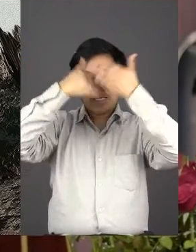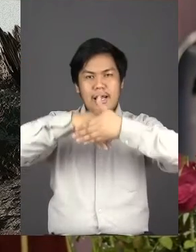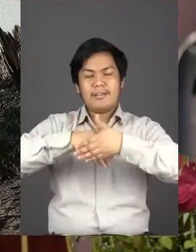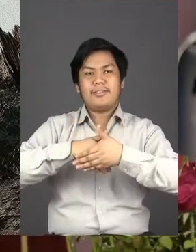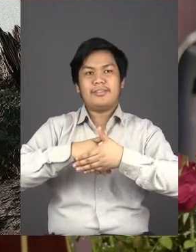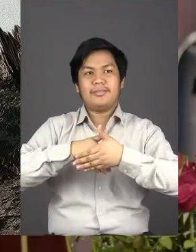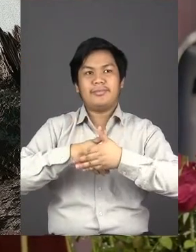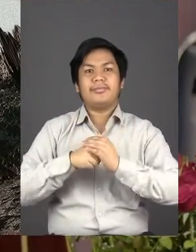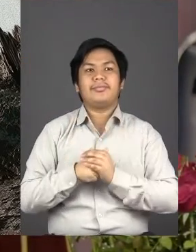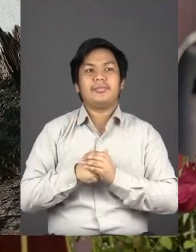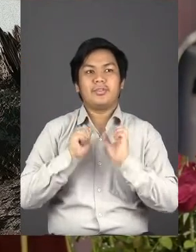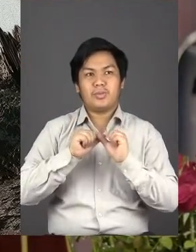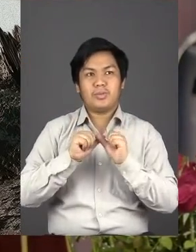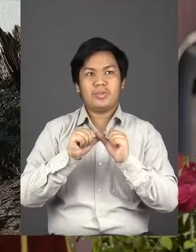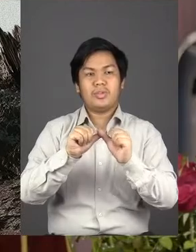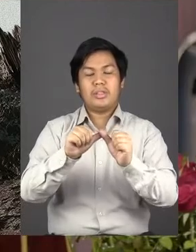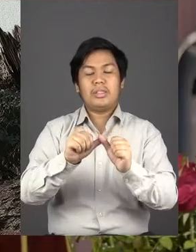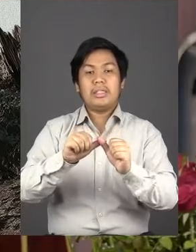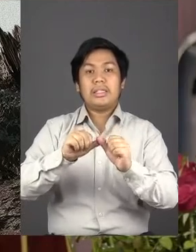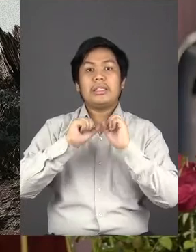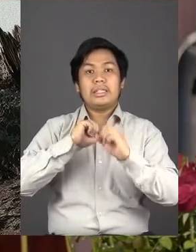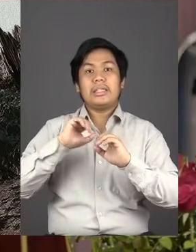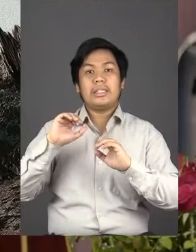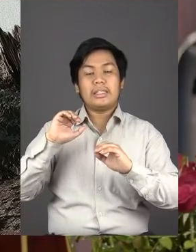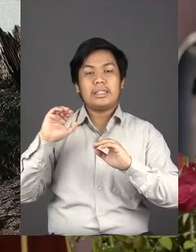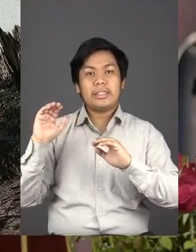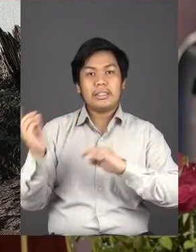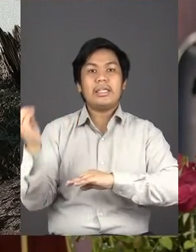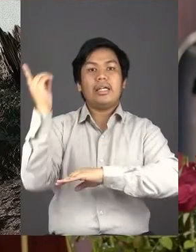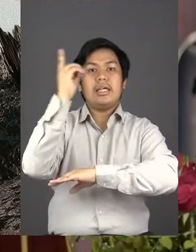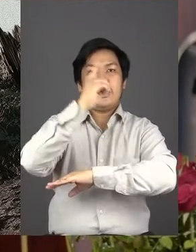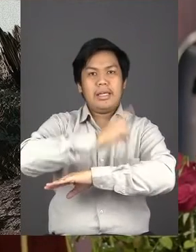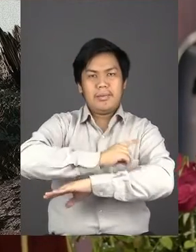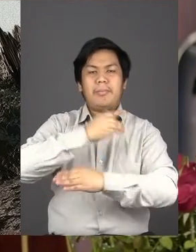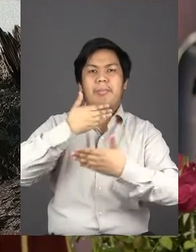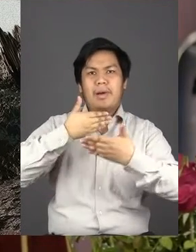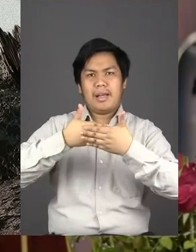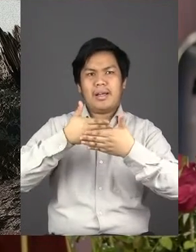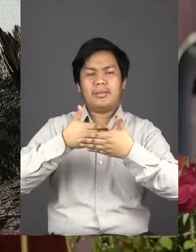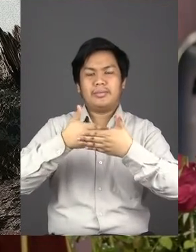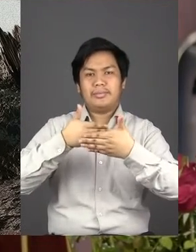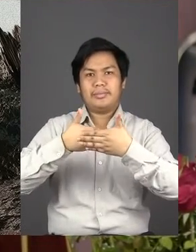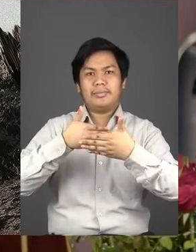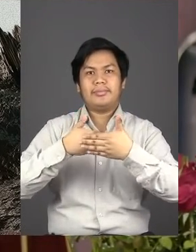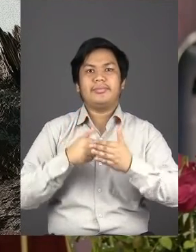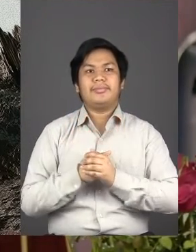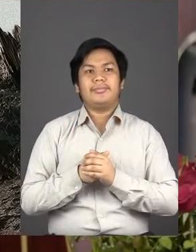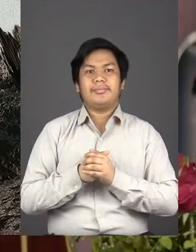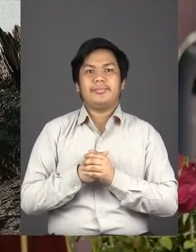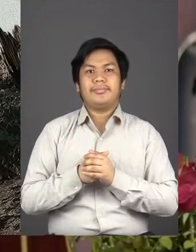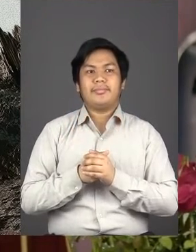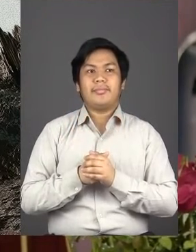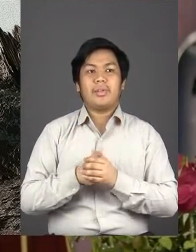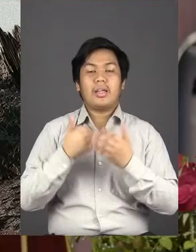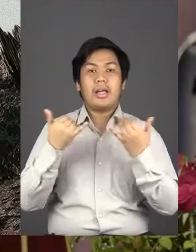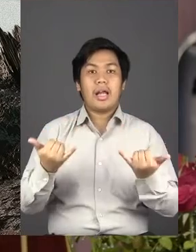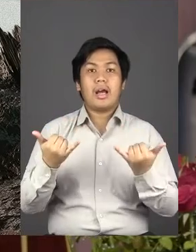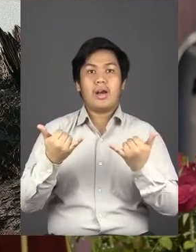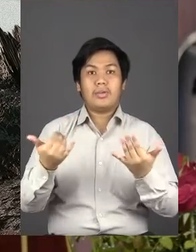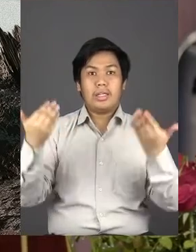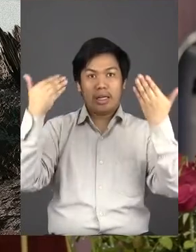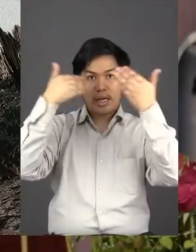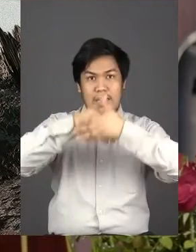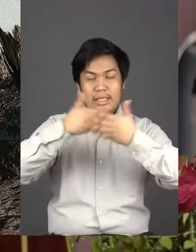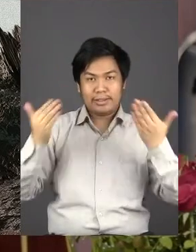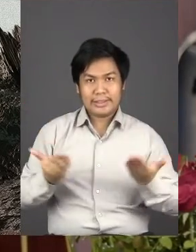gone. The day is at hand. Yung simbolo po ng night ay itong panahon ng kadiliman na kung